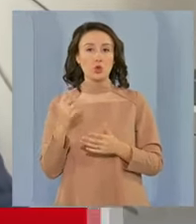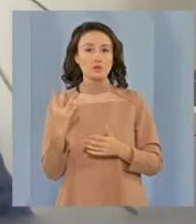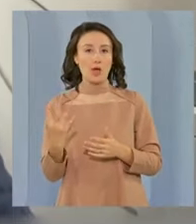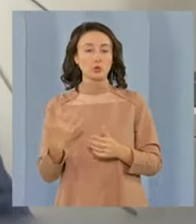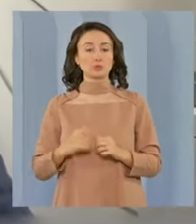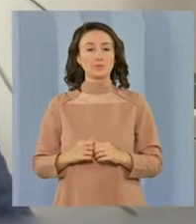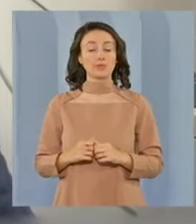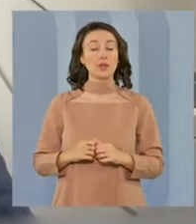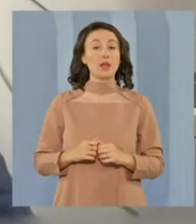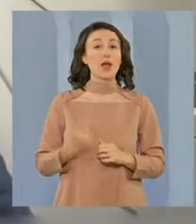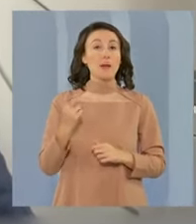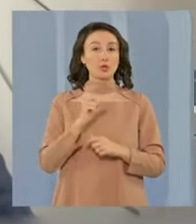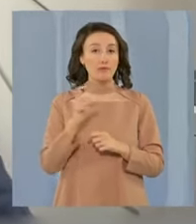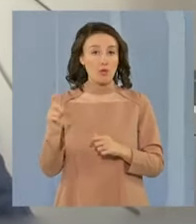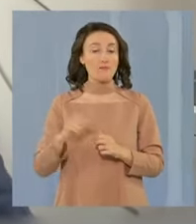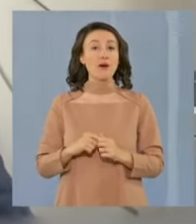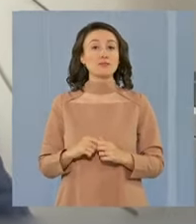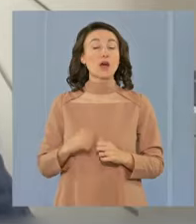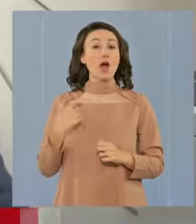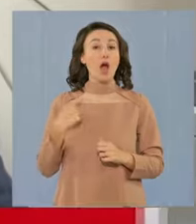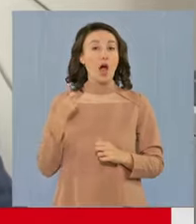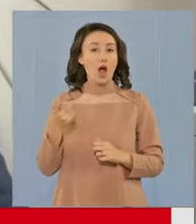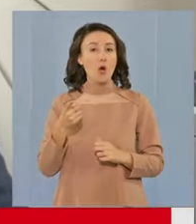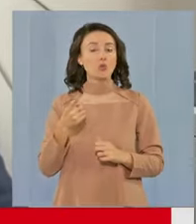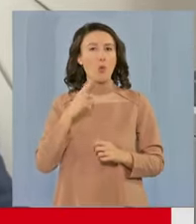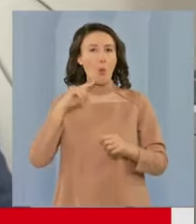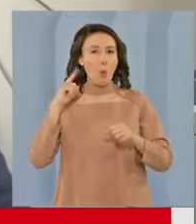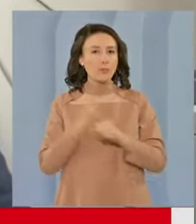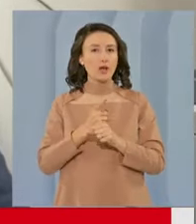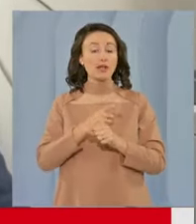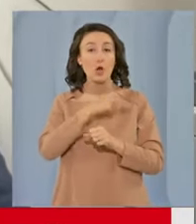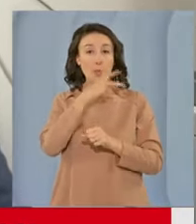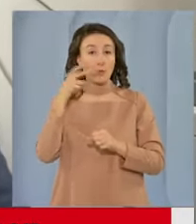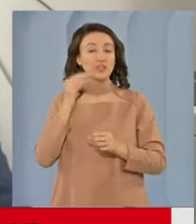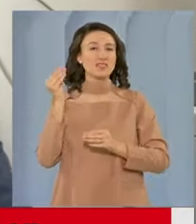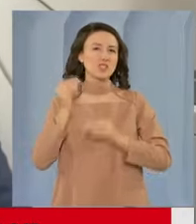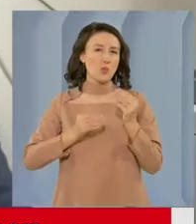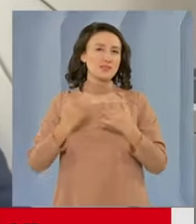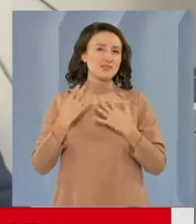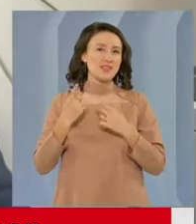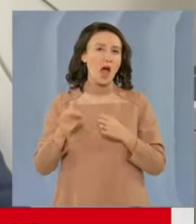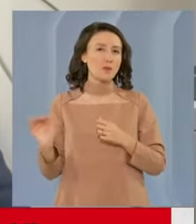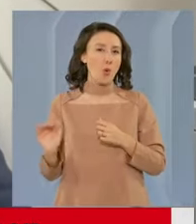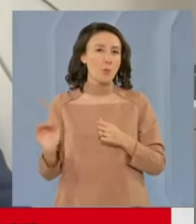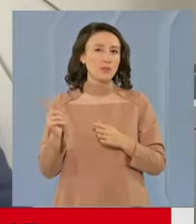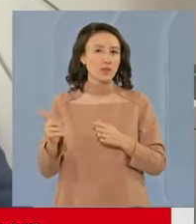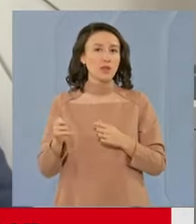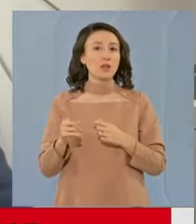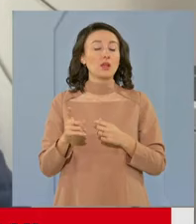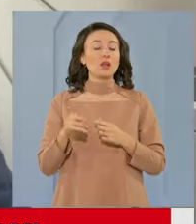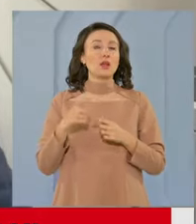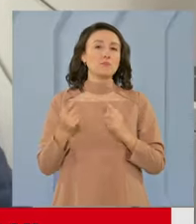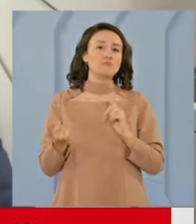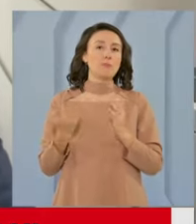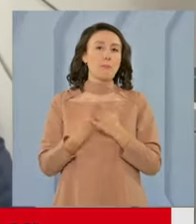2021-2024, cei doi inculpați au constrâns, profitând de situația vulnerabilă, și au determinat, contra unor sume de